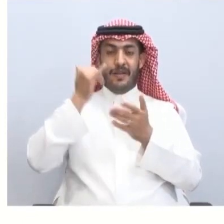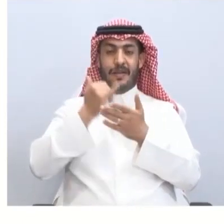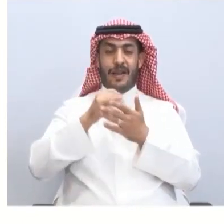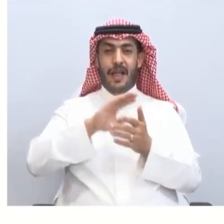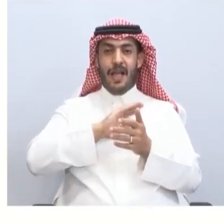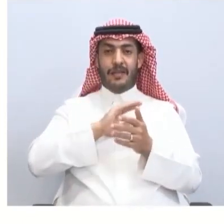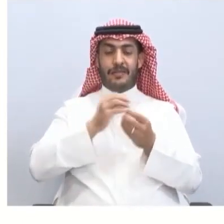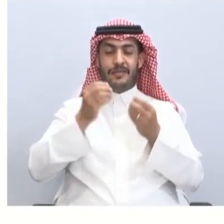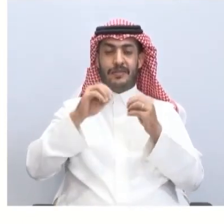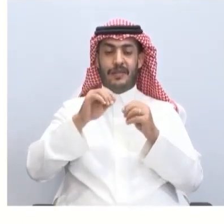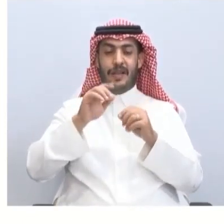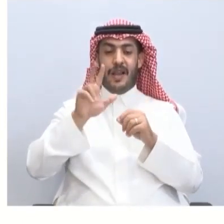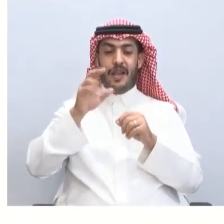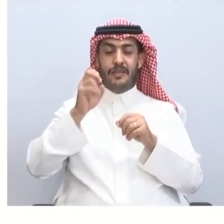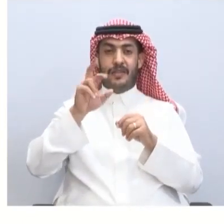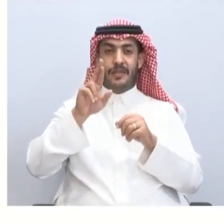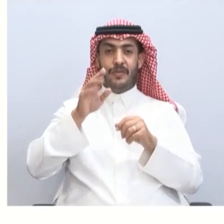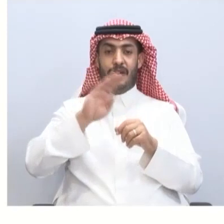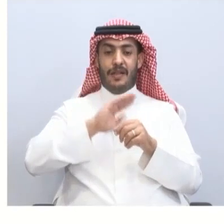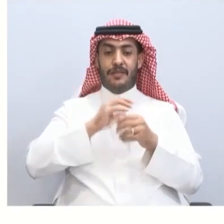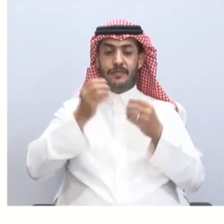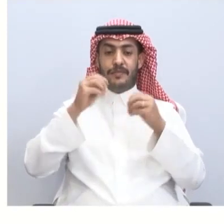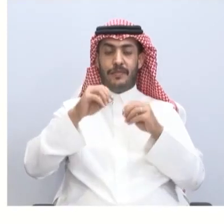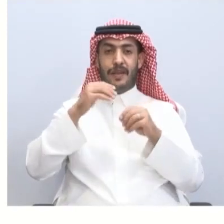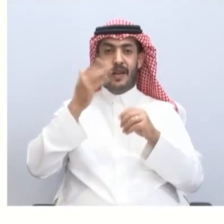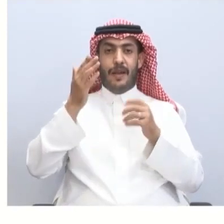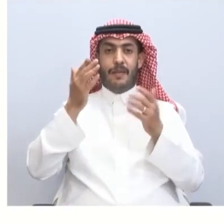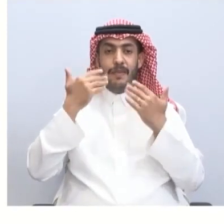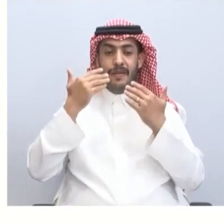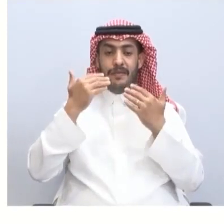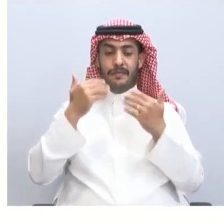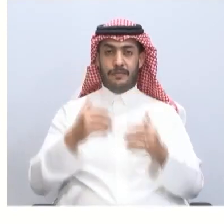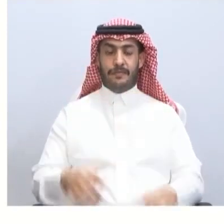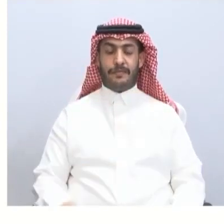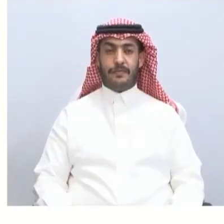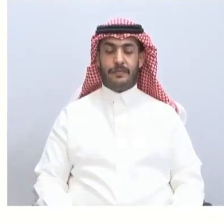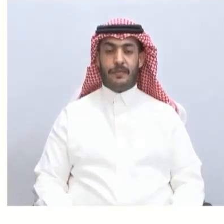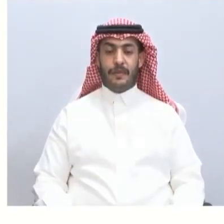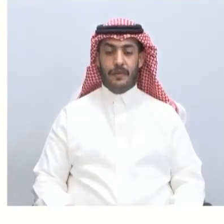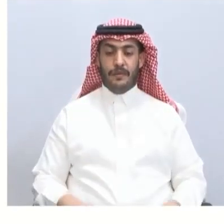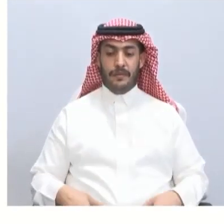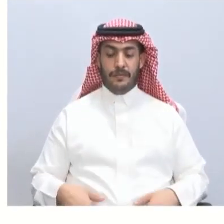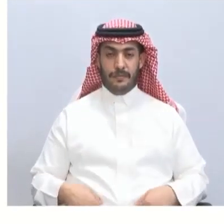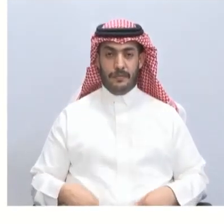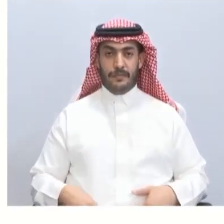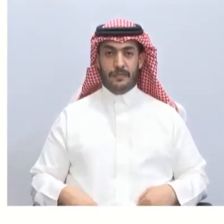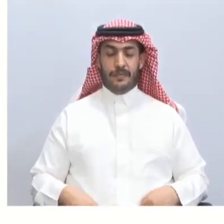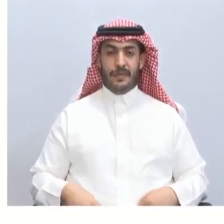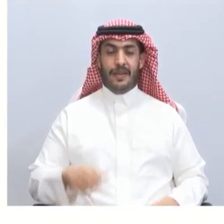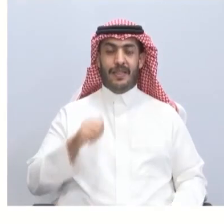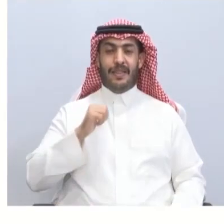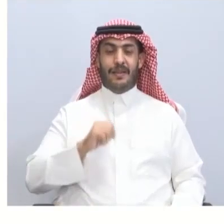كبيره الى الحجاز وعسكر خارج مكه نلاحظ ابنائي